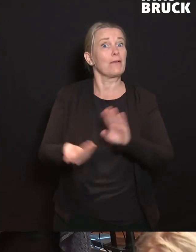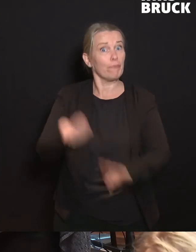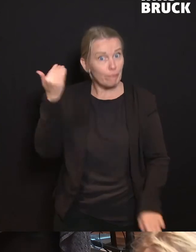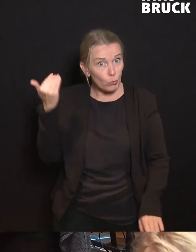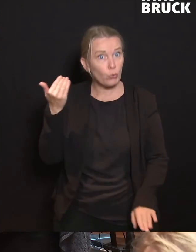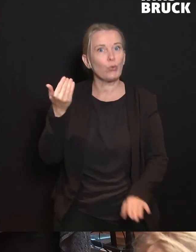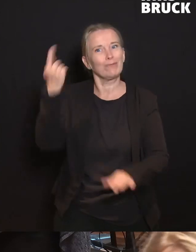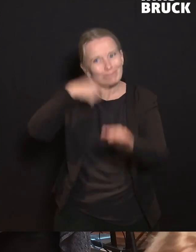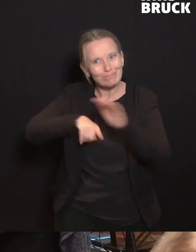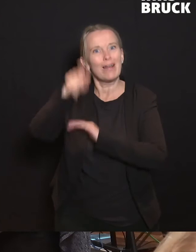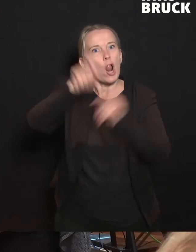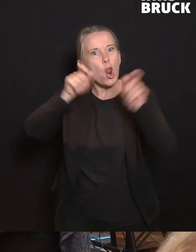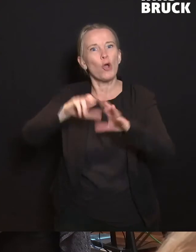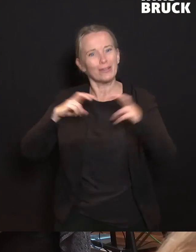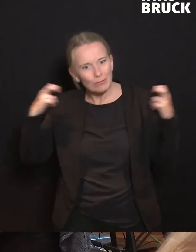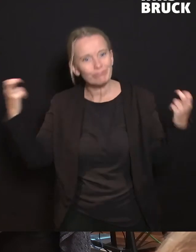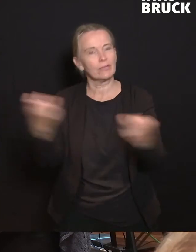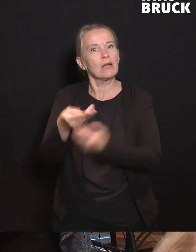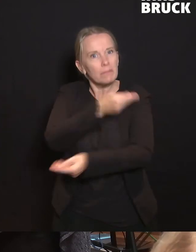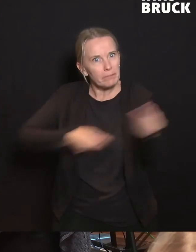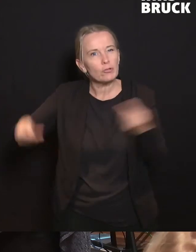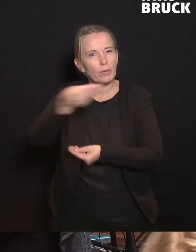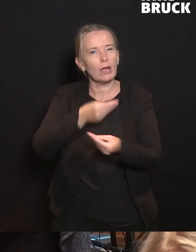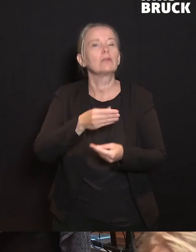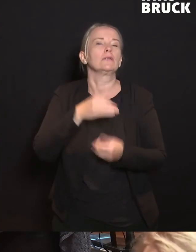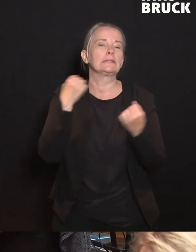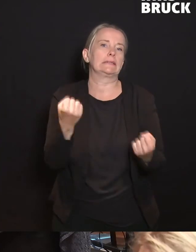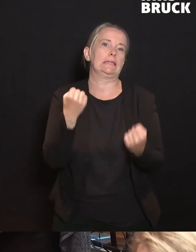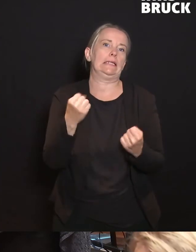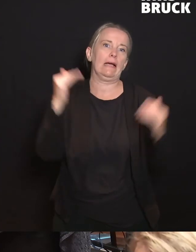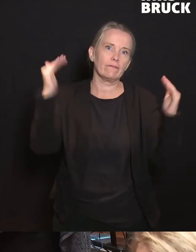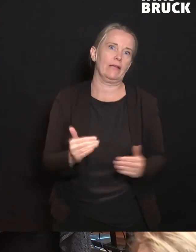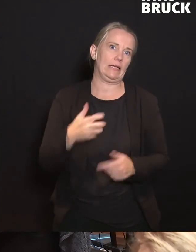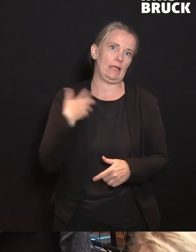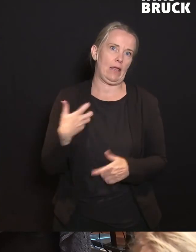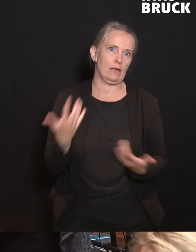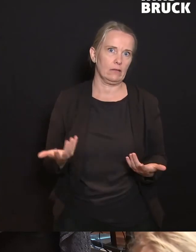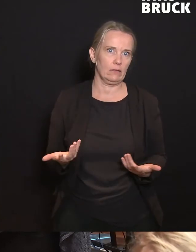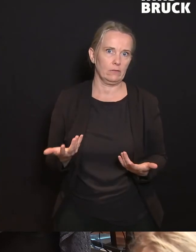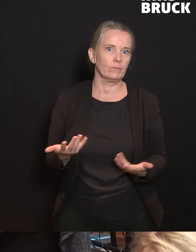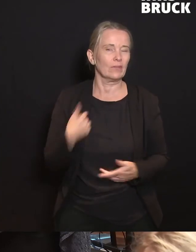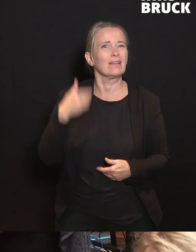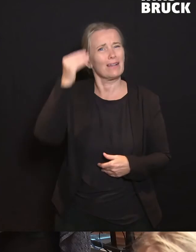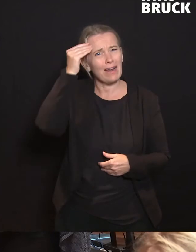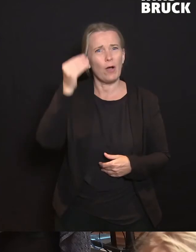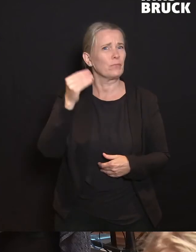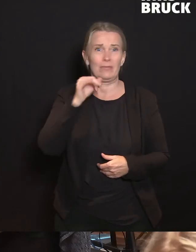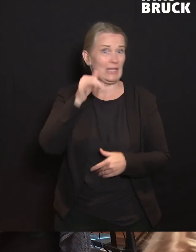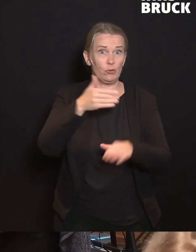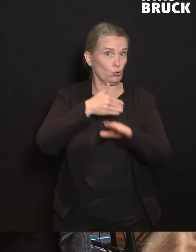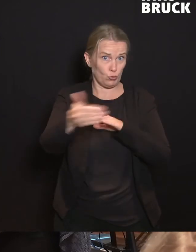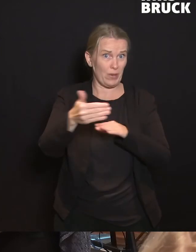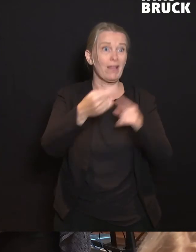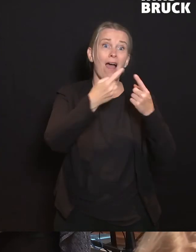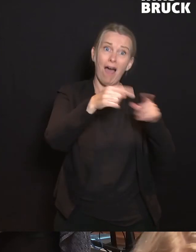reingegangen wäre und die Leute an den Tisch geholt hätte, dann hätte man sich viel Ärger dort erspart. Ich glaube, es ist nicht zu spät, das für viele